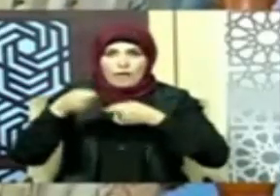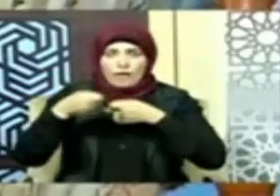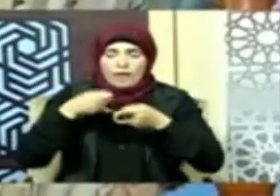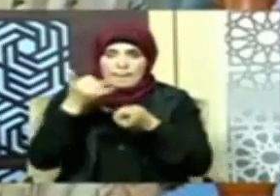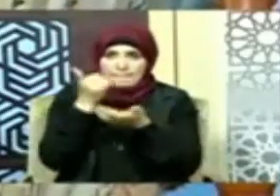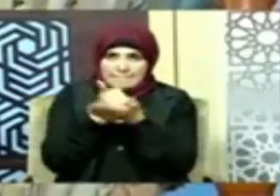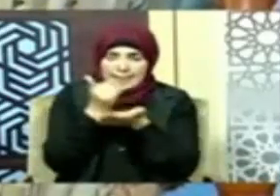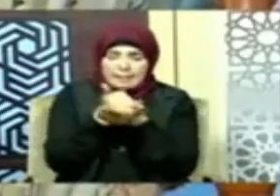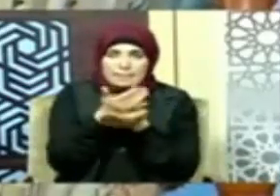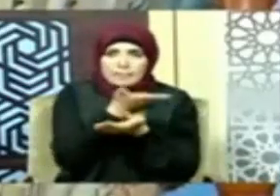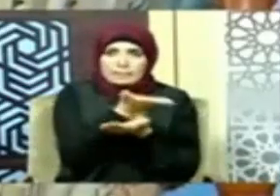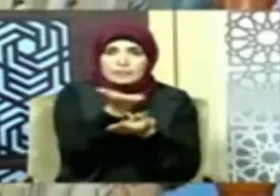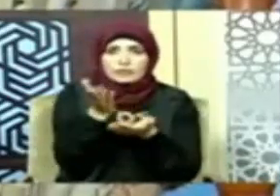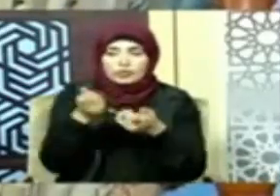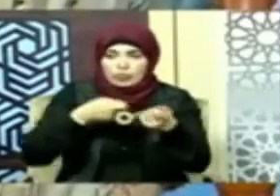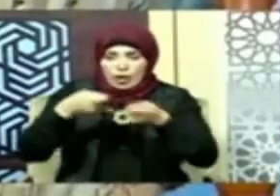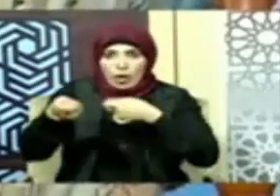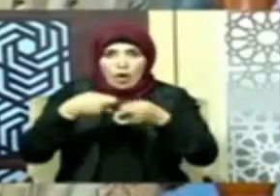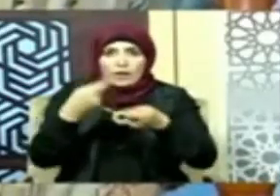في حياتهم.